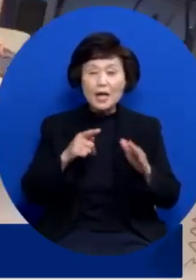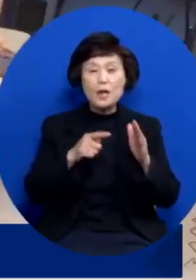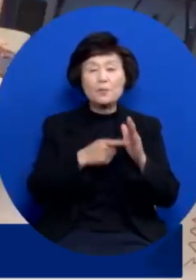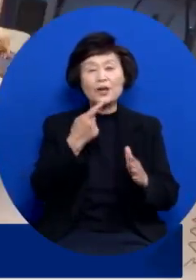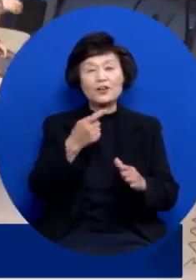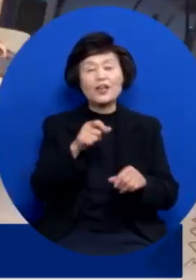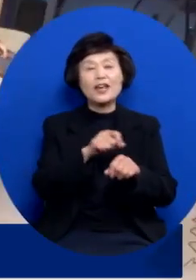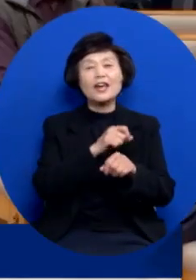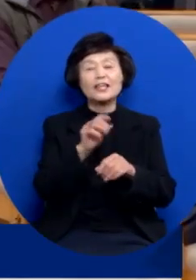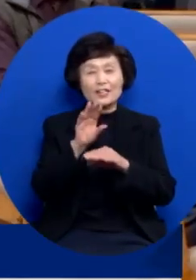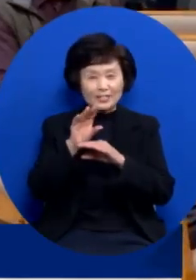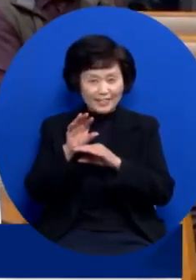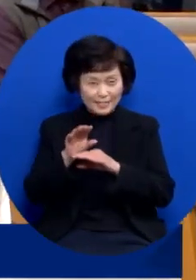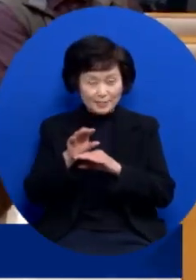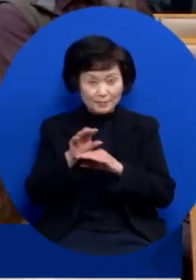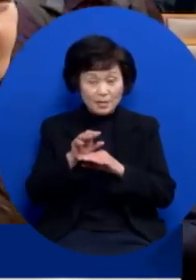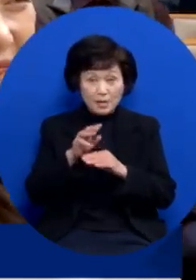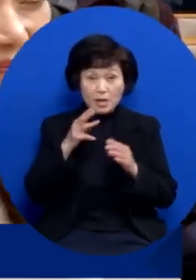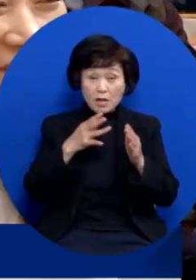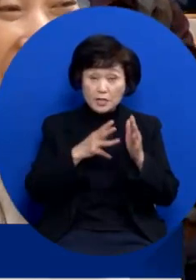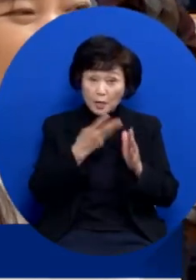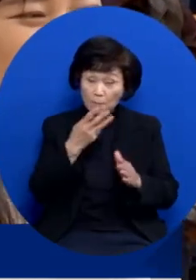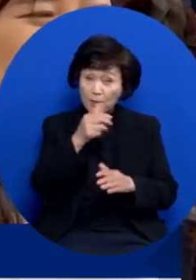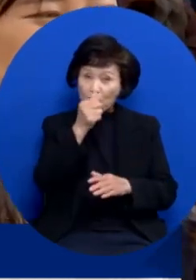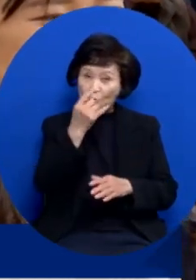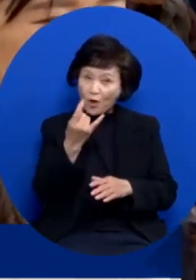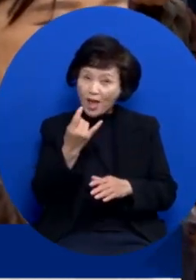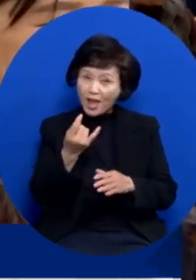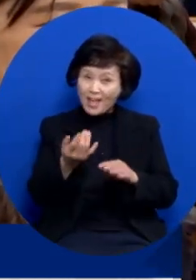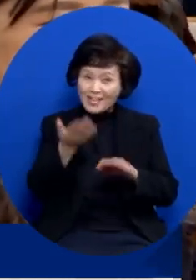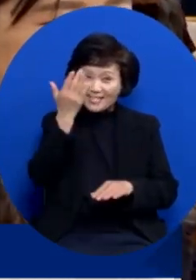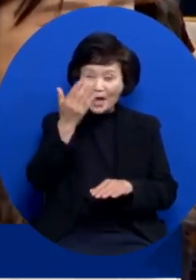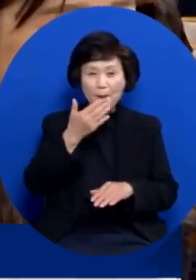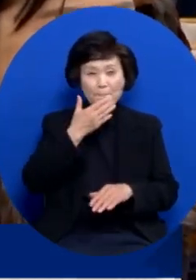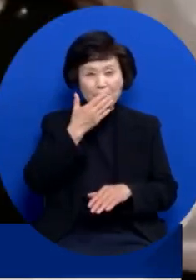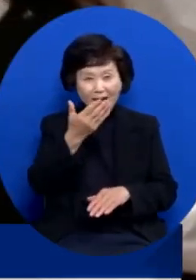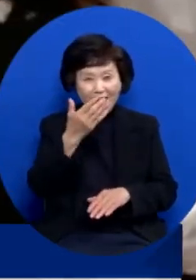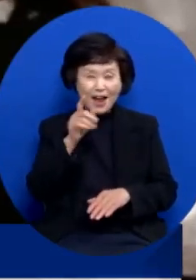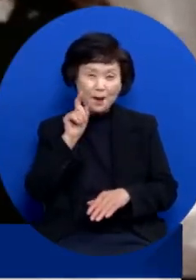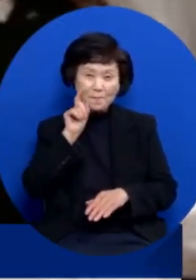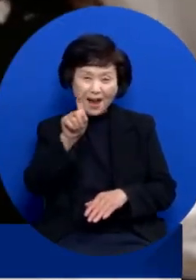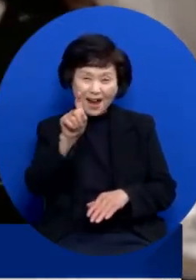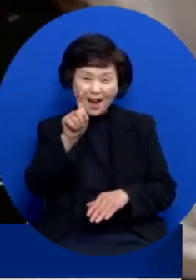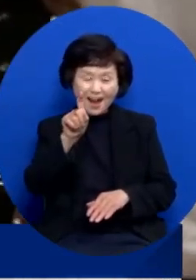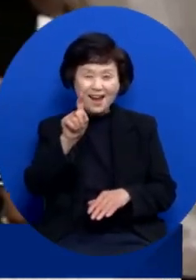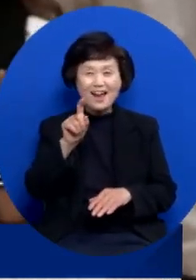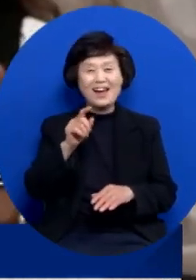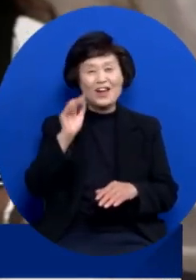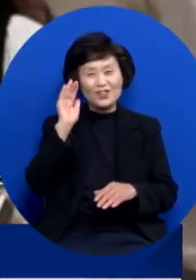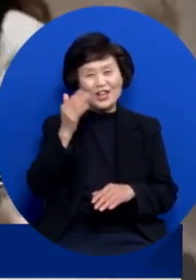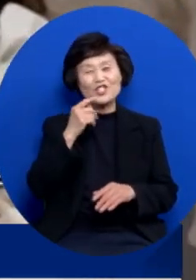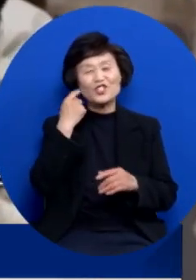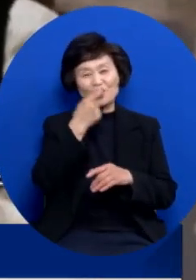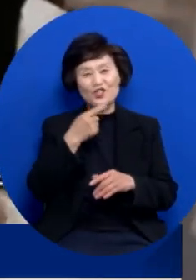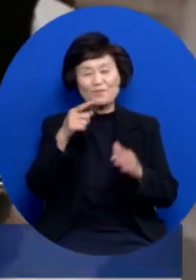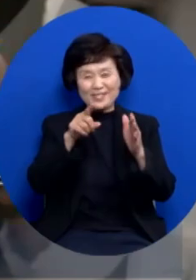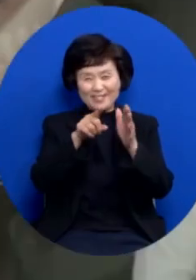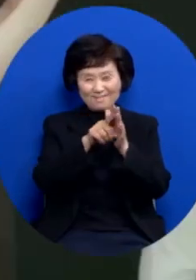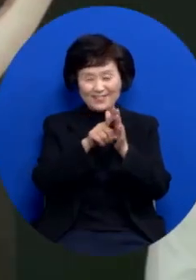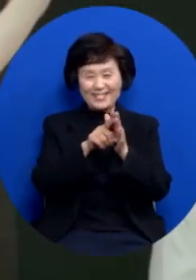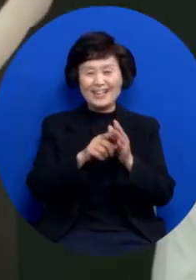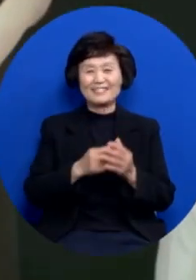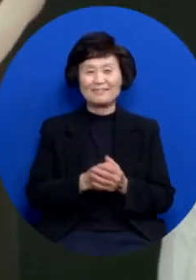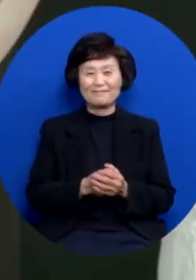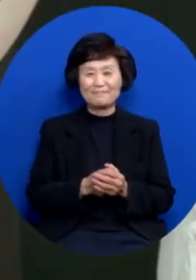맞이하는데 300회 이상 꼭 갈 것 같습니다. 확신 있게 말합니다. 300회 이상 갑니다.